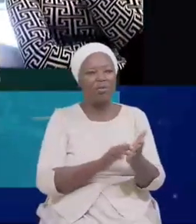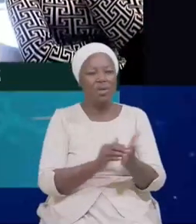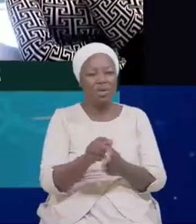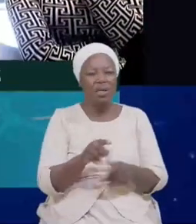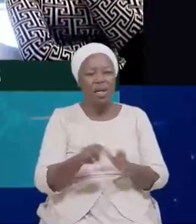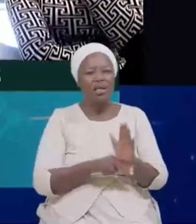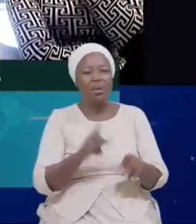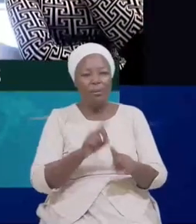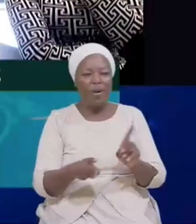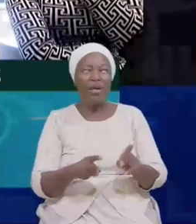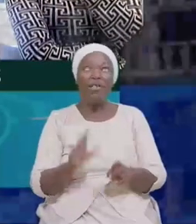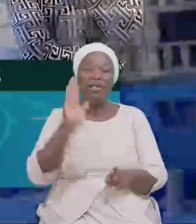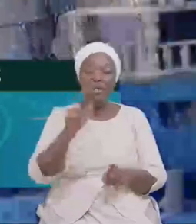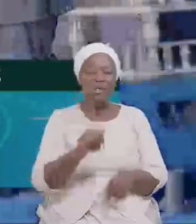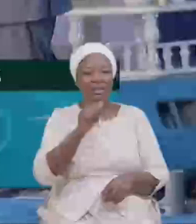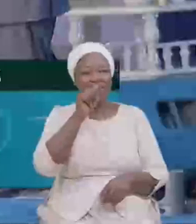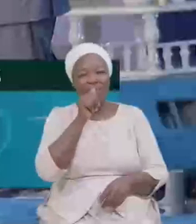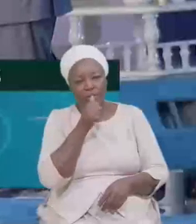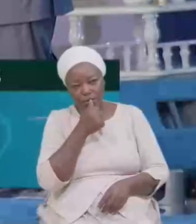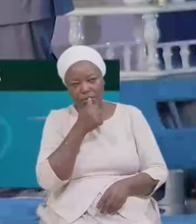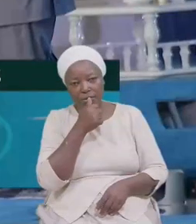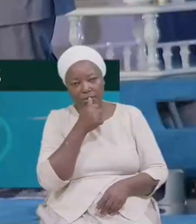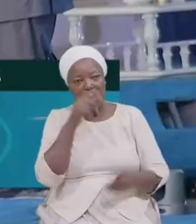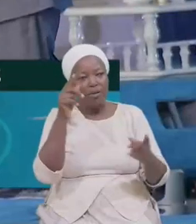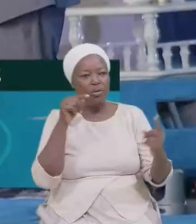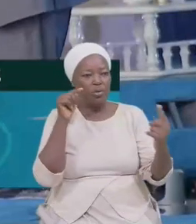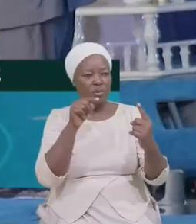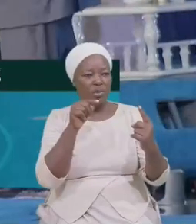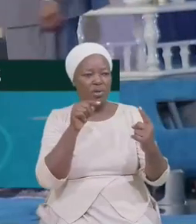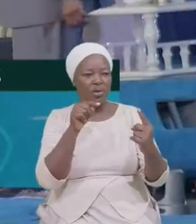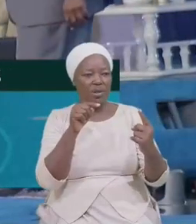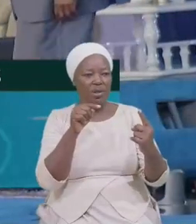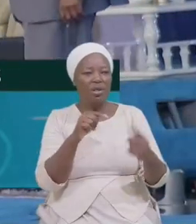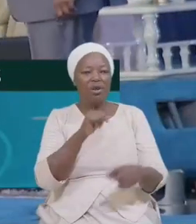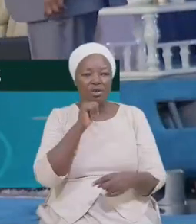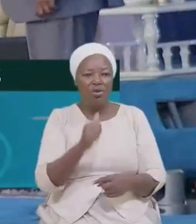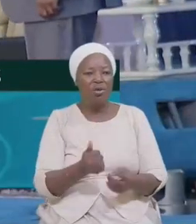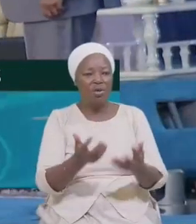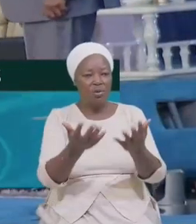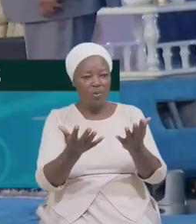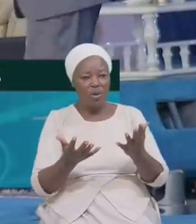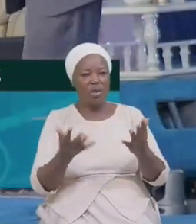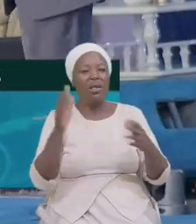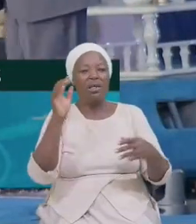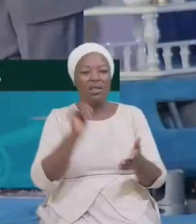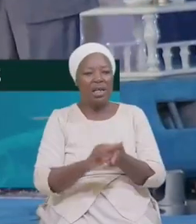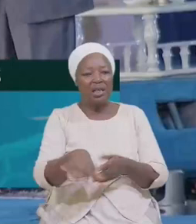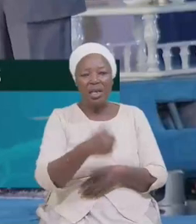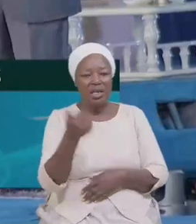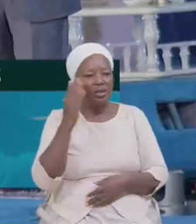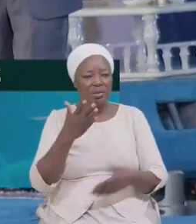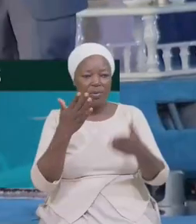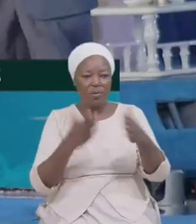use de patience envers vous, ne voulant pas qu'aucun périsse, mais voulant que